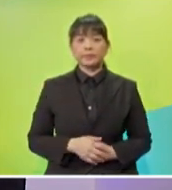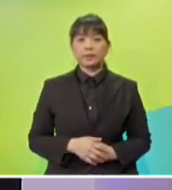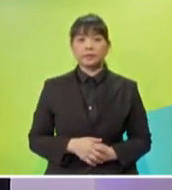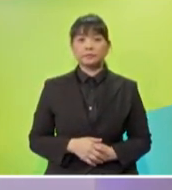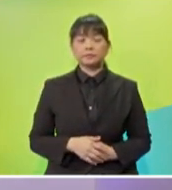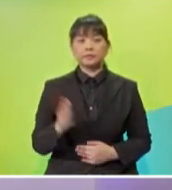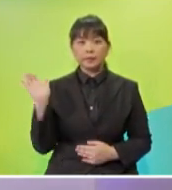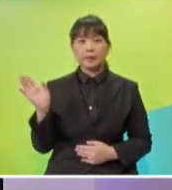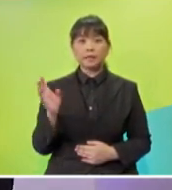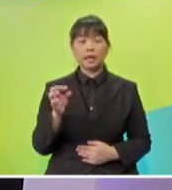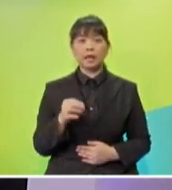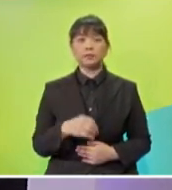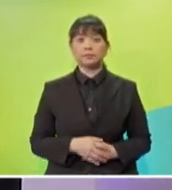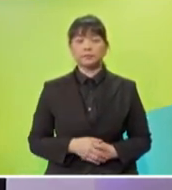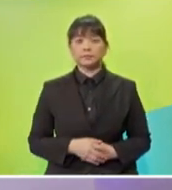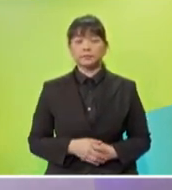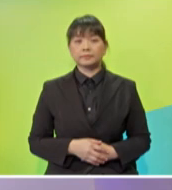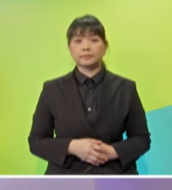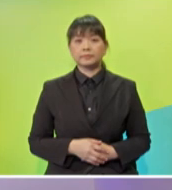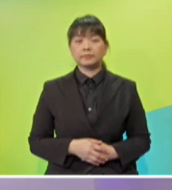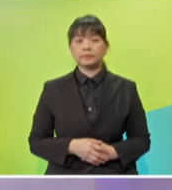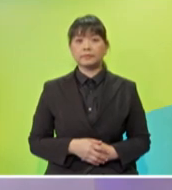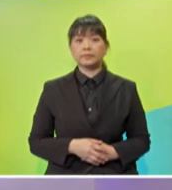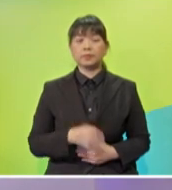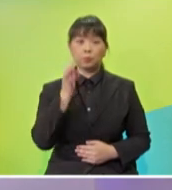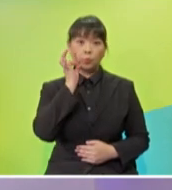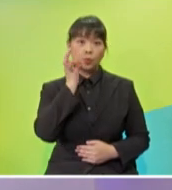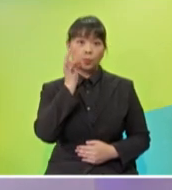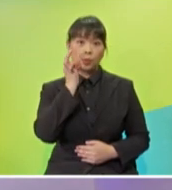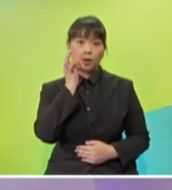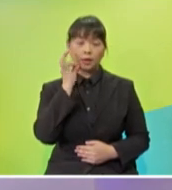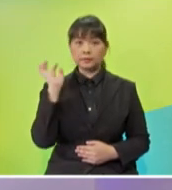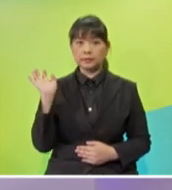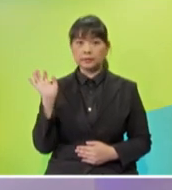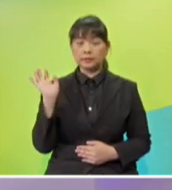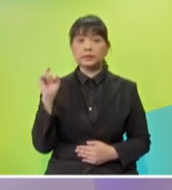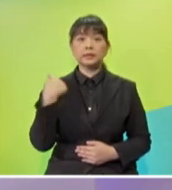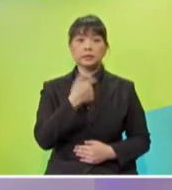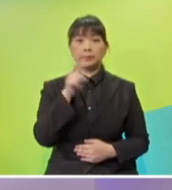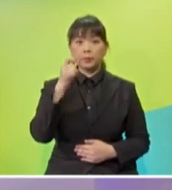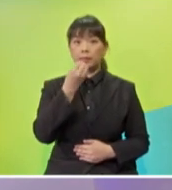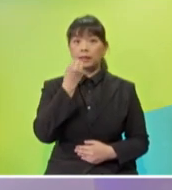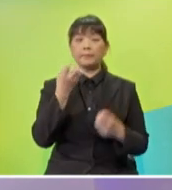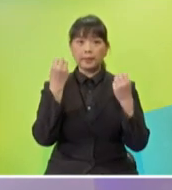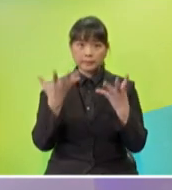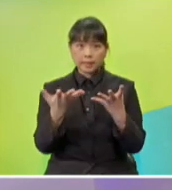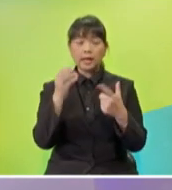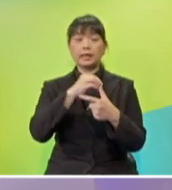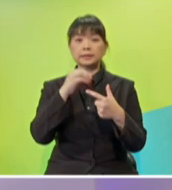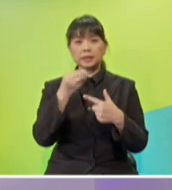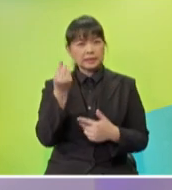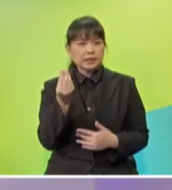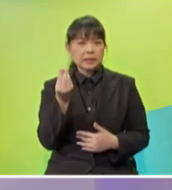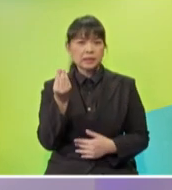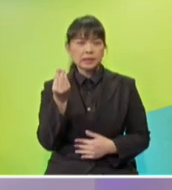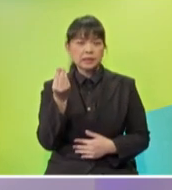buah-buahan buah-buahan ini kita perlu makan banyaknya atau sedikit jadi